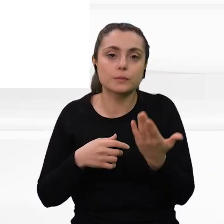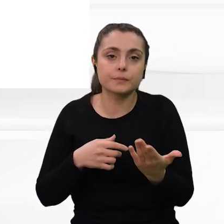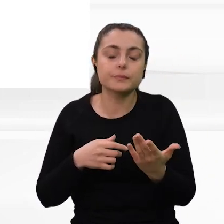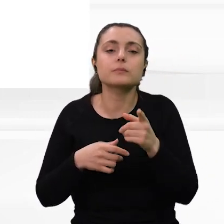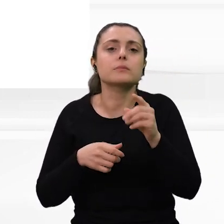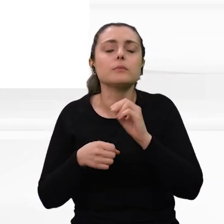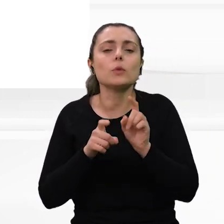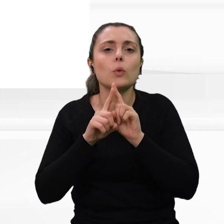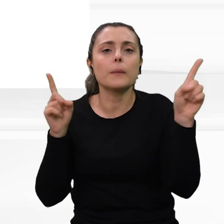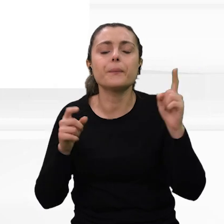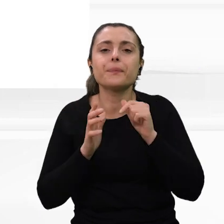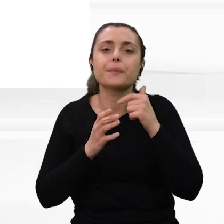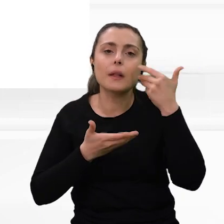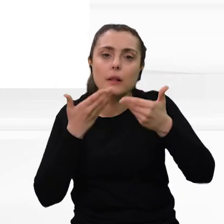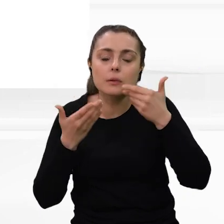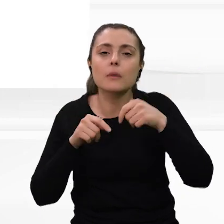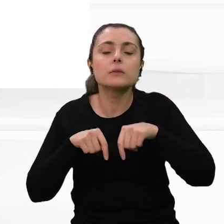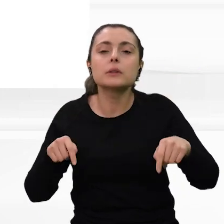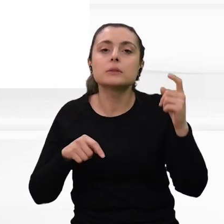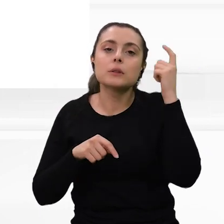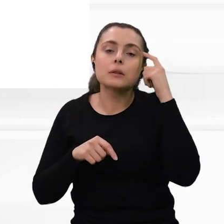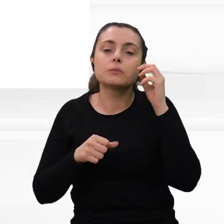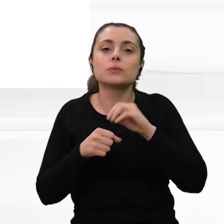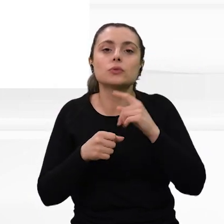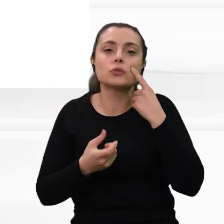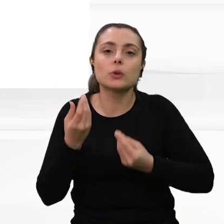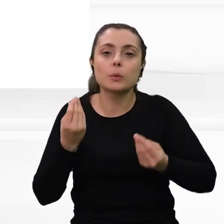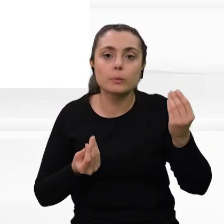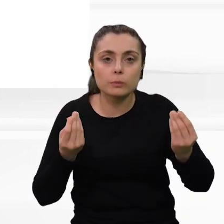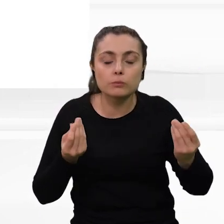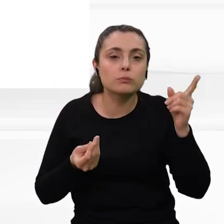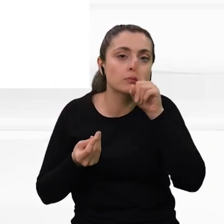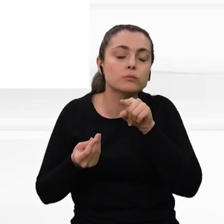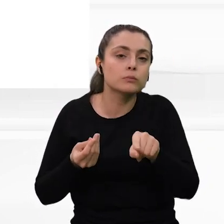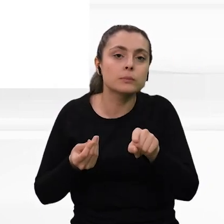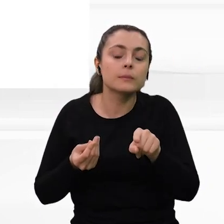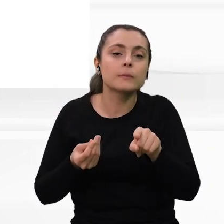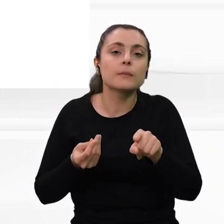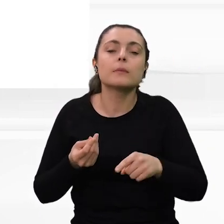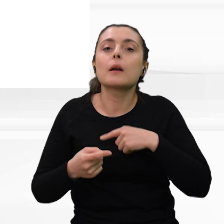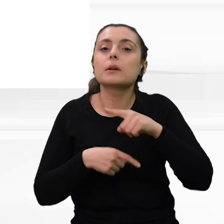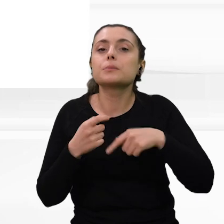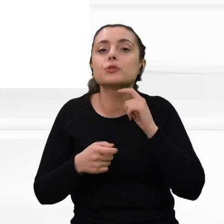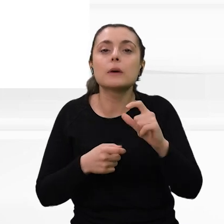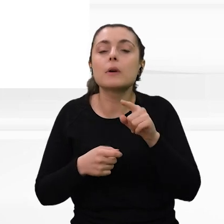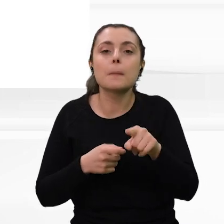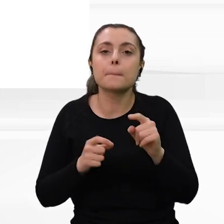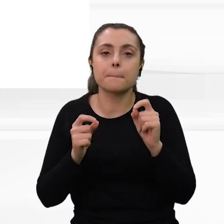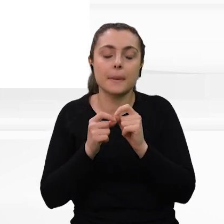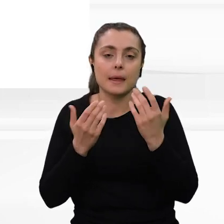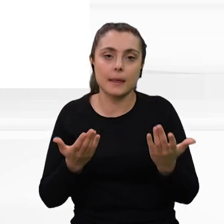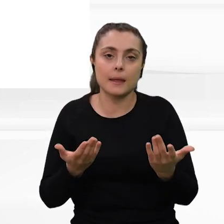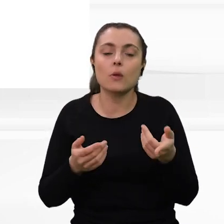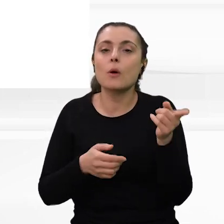düşünüyorsunuz Bakın arkadaşlar yukarıda tarif aşağıda tanım şeklinde karşımıza çıkmış Dolayısıyla aradığınız cevap